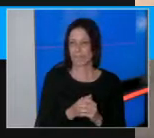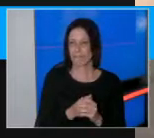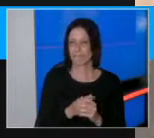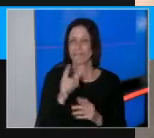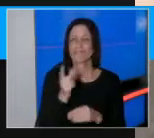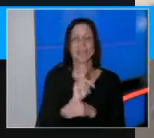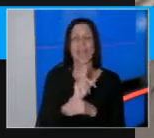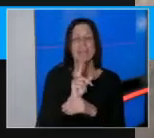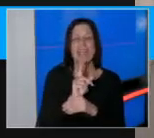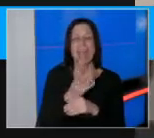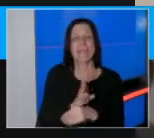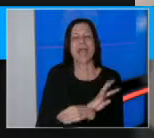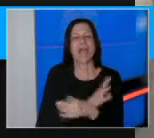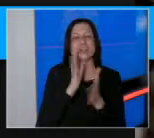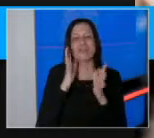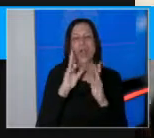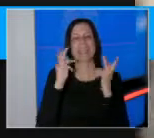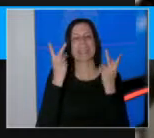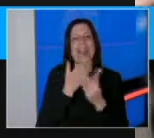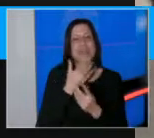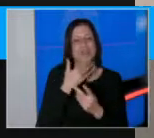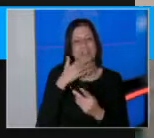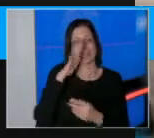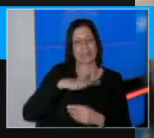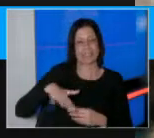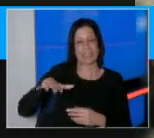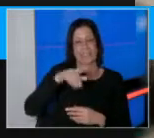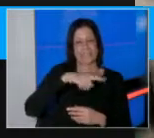זה רגע מרגש מאוד, קהילה יהודית סביבו.